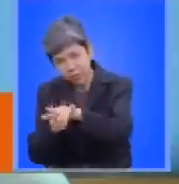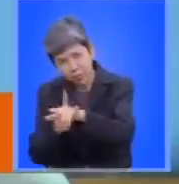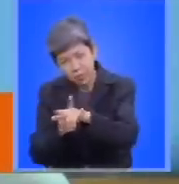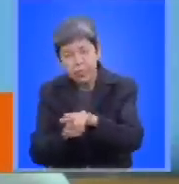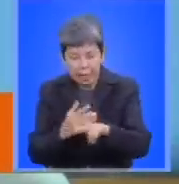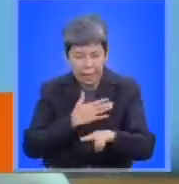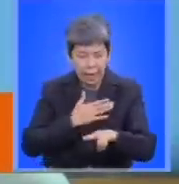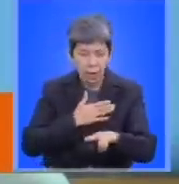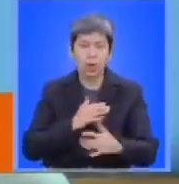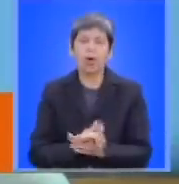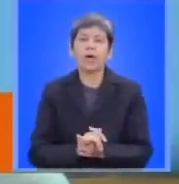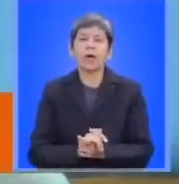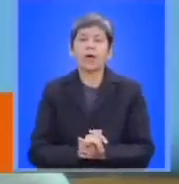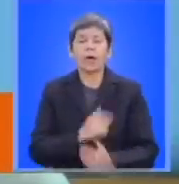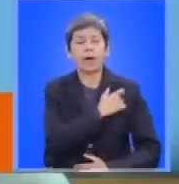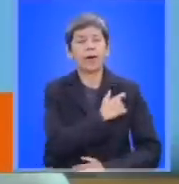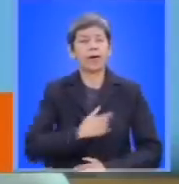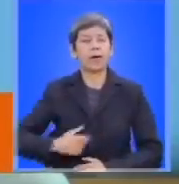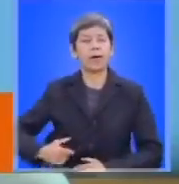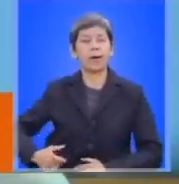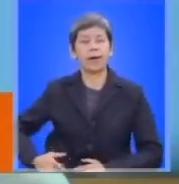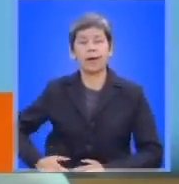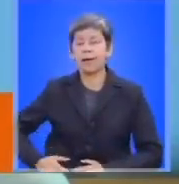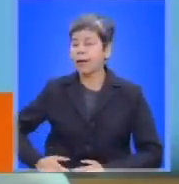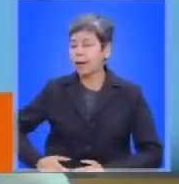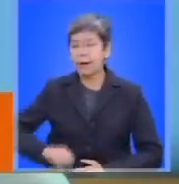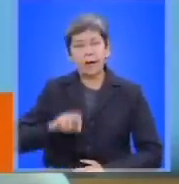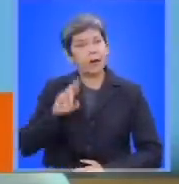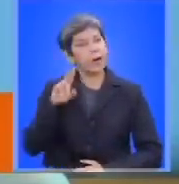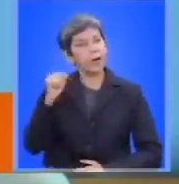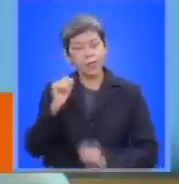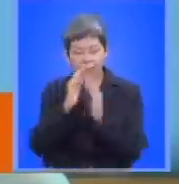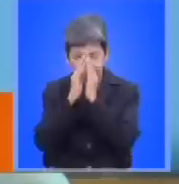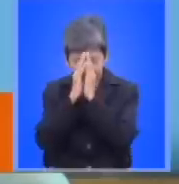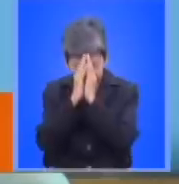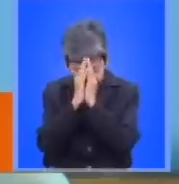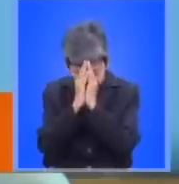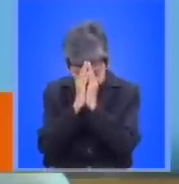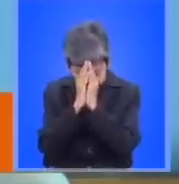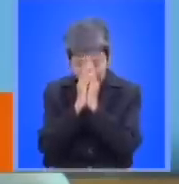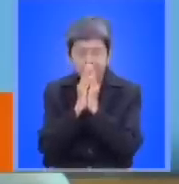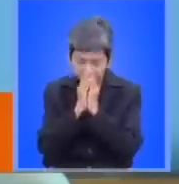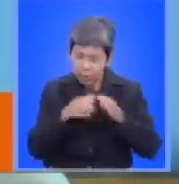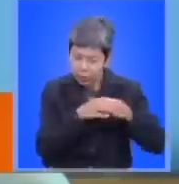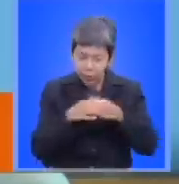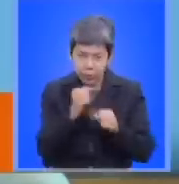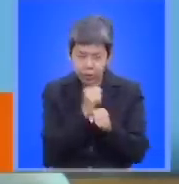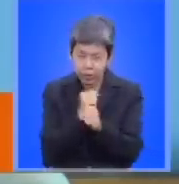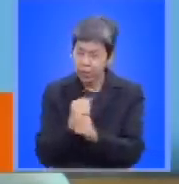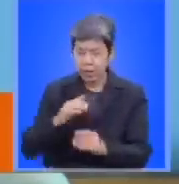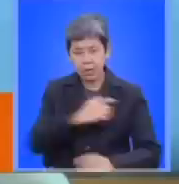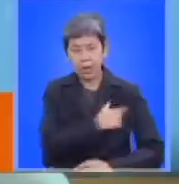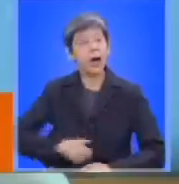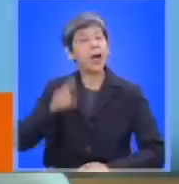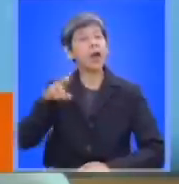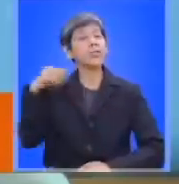เราได้รับพระมหากรุณาธิคุณนะครับซึ่งต้องถือเป็นสิริมงคลของทีมงานทุกคนที่พระบาทสมเด็